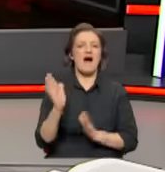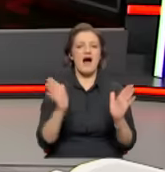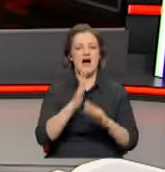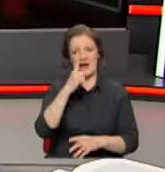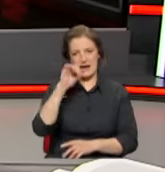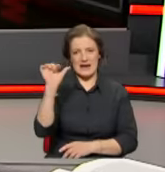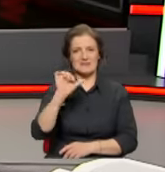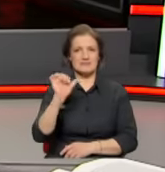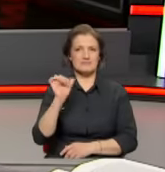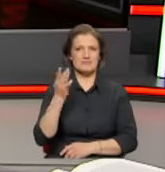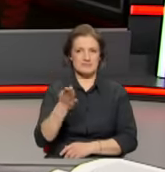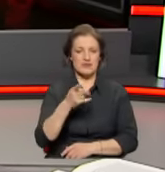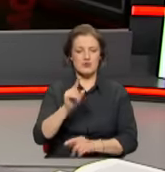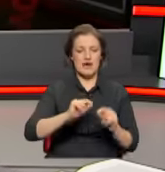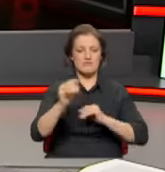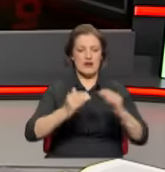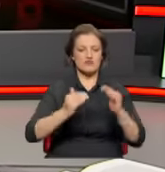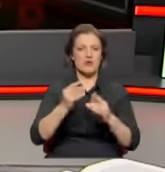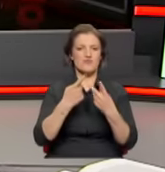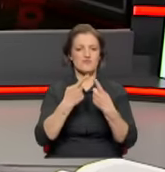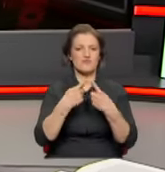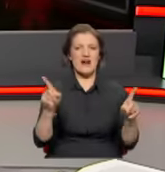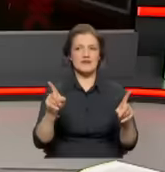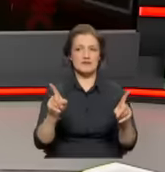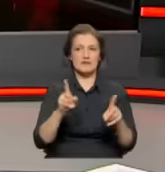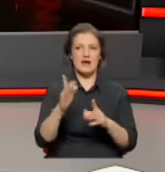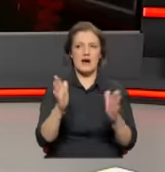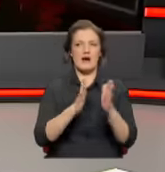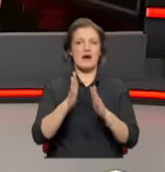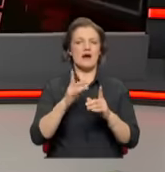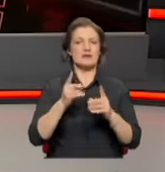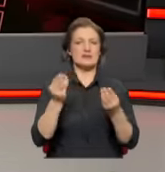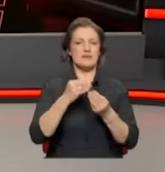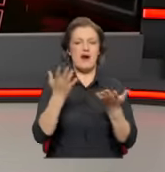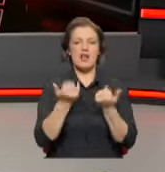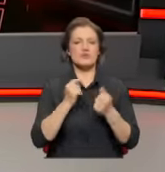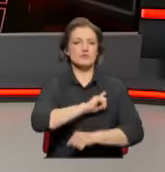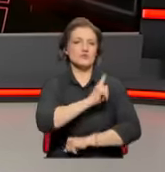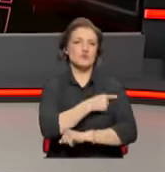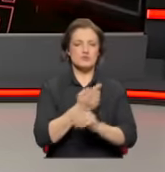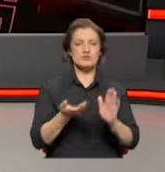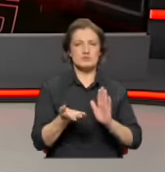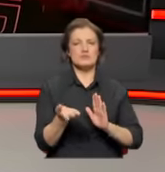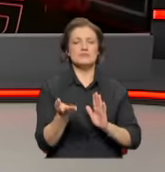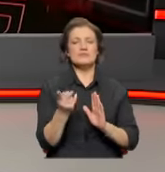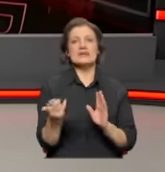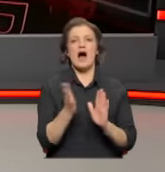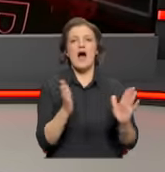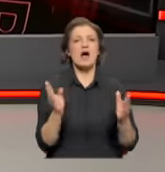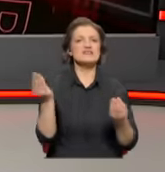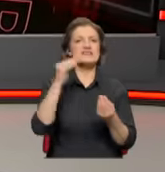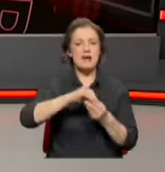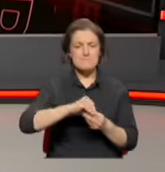ara. Bu enflasyon farkı da ara zam değil, bir ara zam. Gerçekten alım gücünü artıracak bir ara zam yapılması lazım. Ve